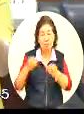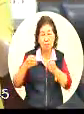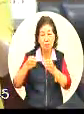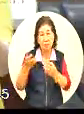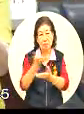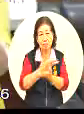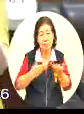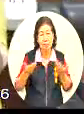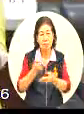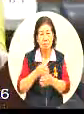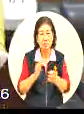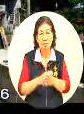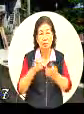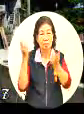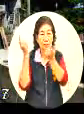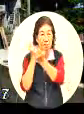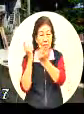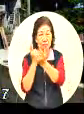的